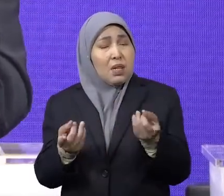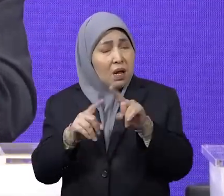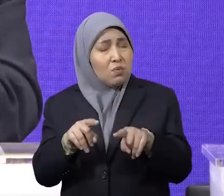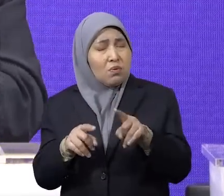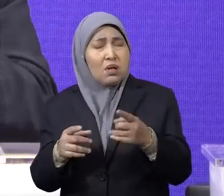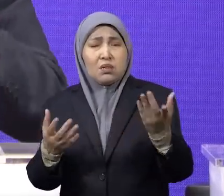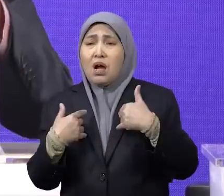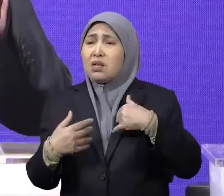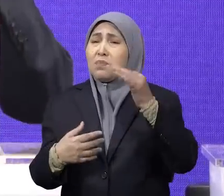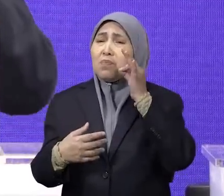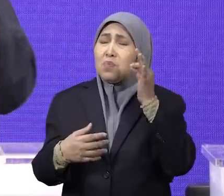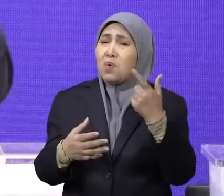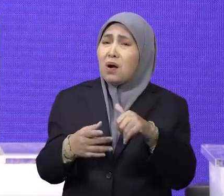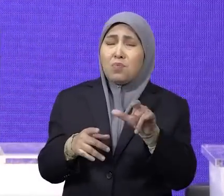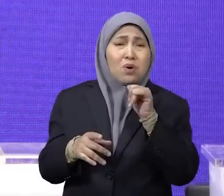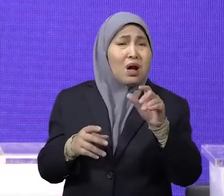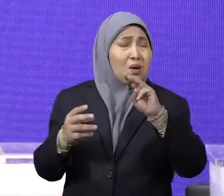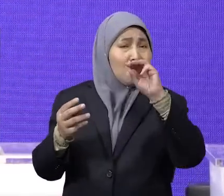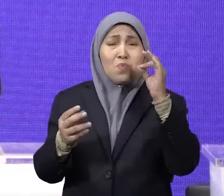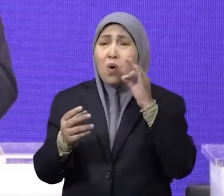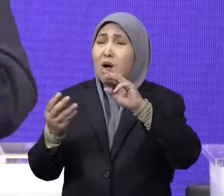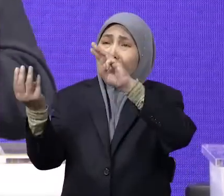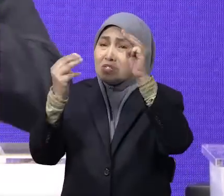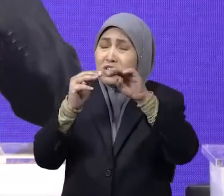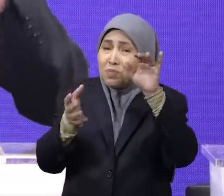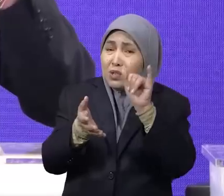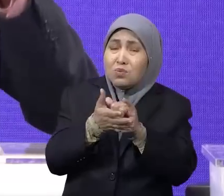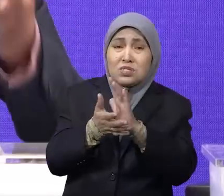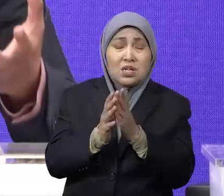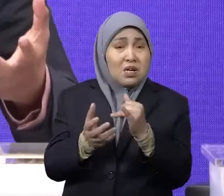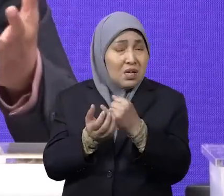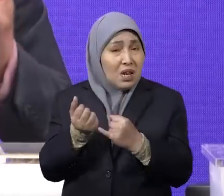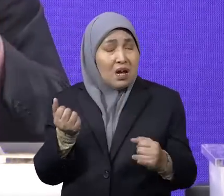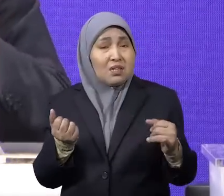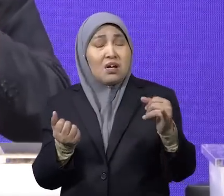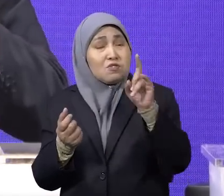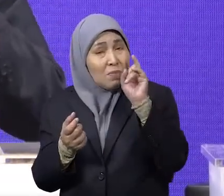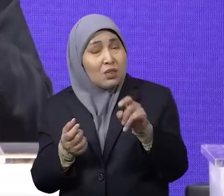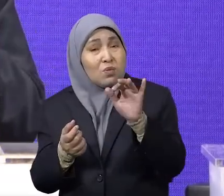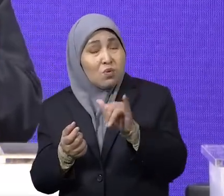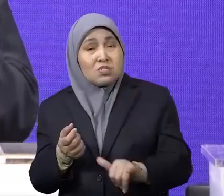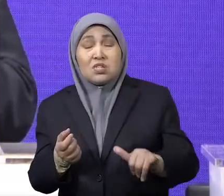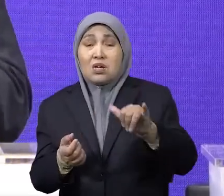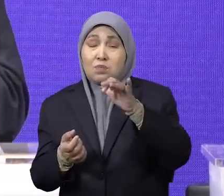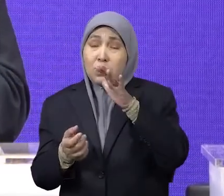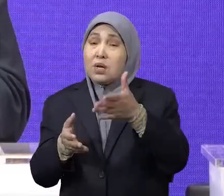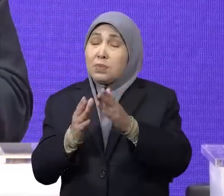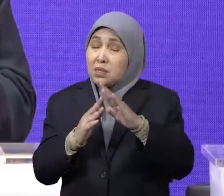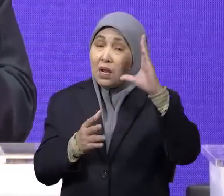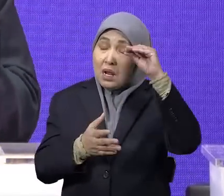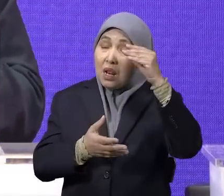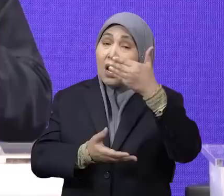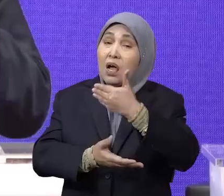didatangi buah dalam keadaan bukan buah tu, musim tu datang. Kemudian dia dilahirkan, sepatutnya ibu dia minta lelaki